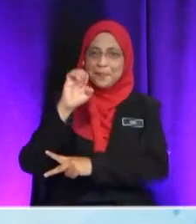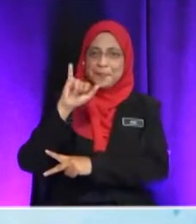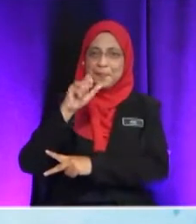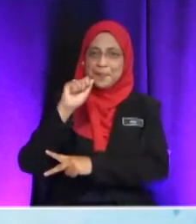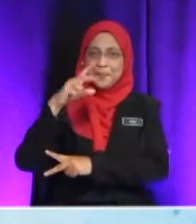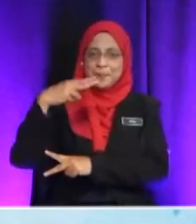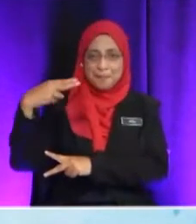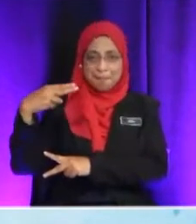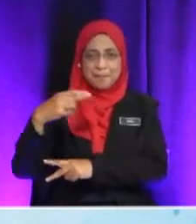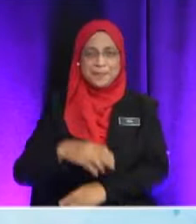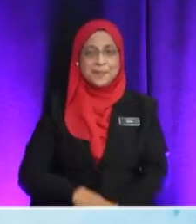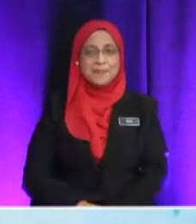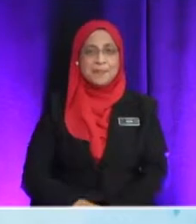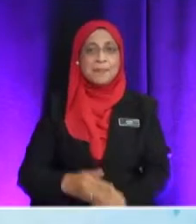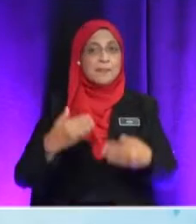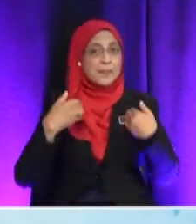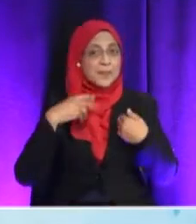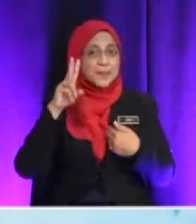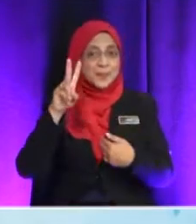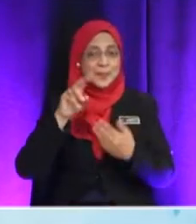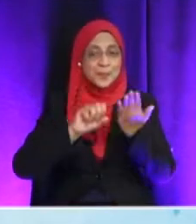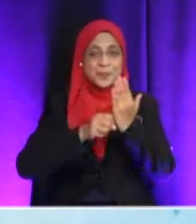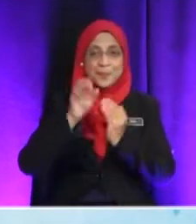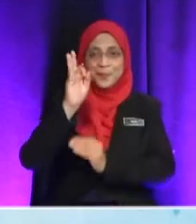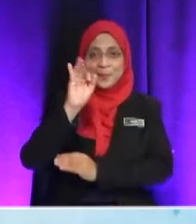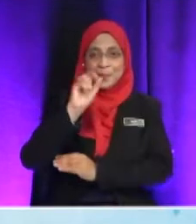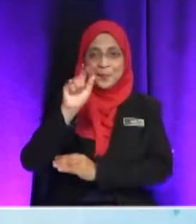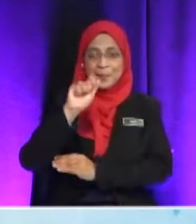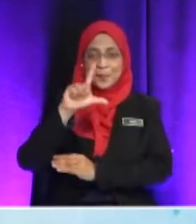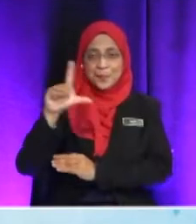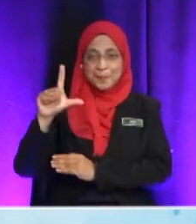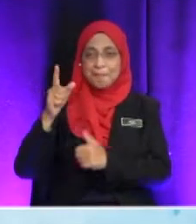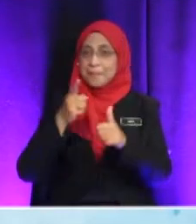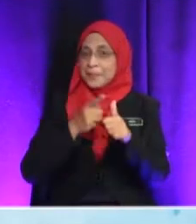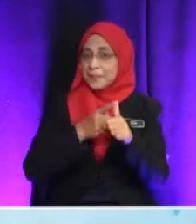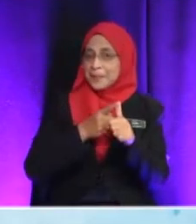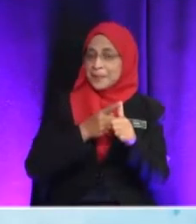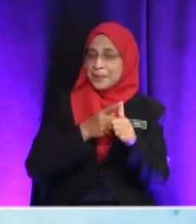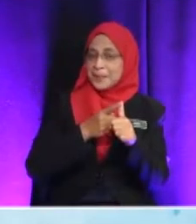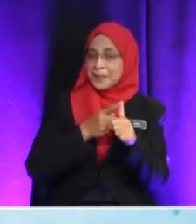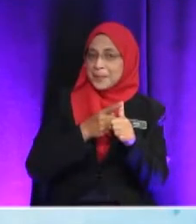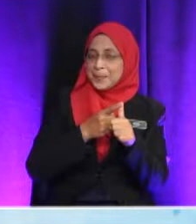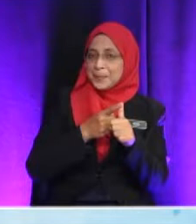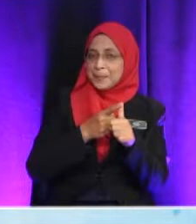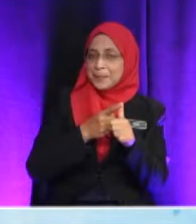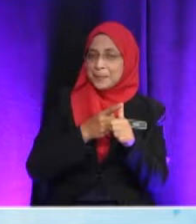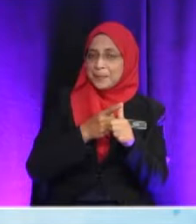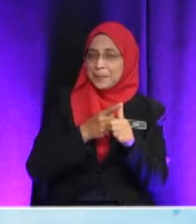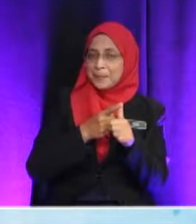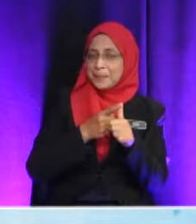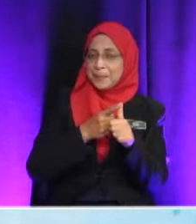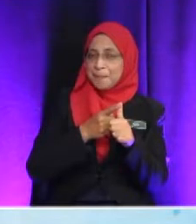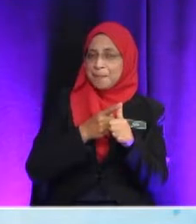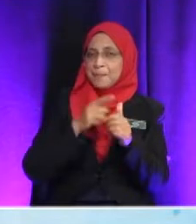kita ada dua sungguh fisika yang pertama tadi Eliza bagi tahu apa ini jauh kalau tadi ini siapa gitu Apa tadi yang pertama tadi coba